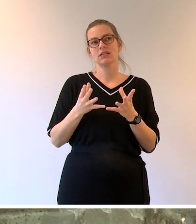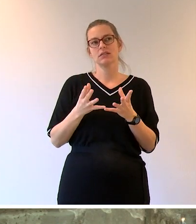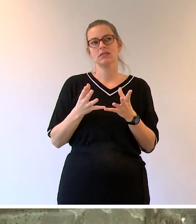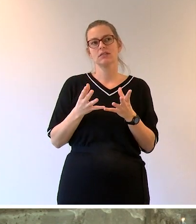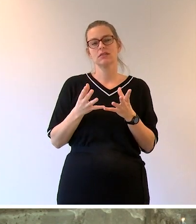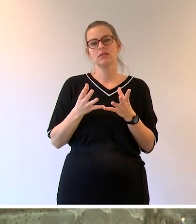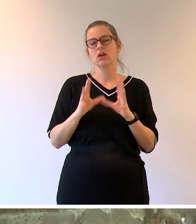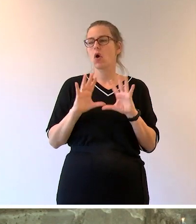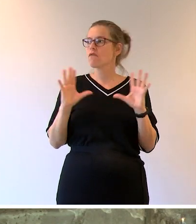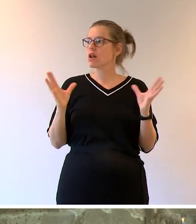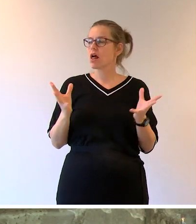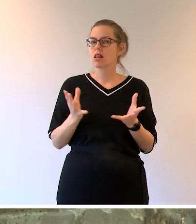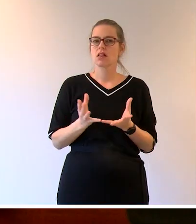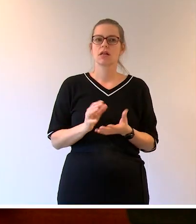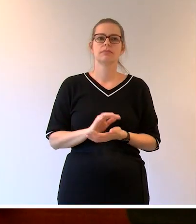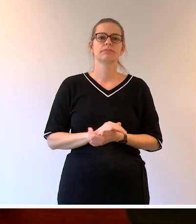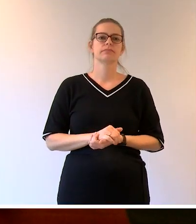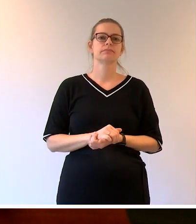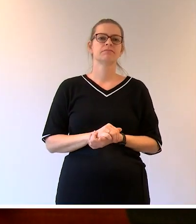en overal.